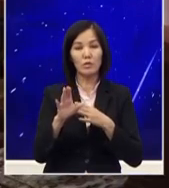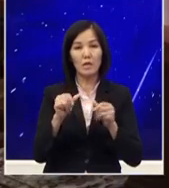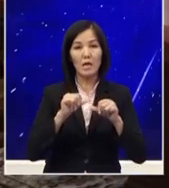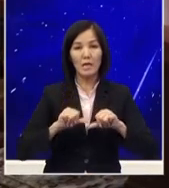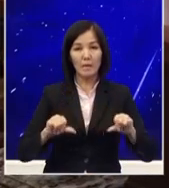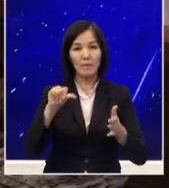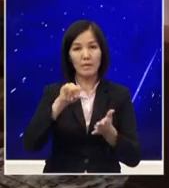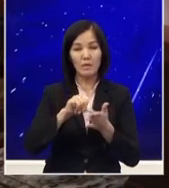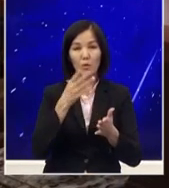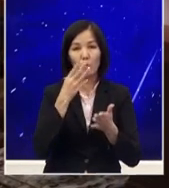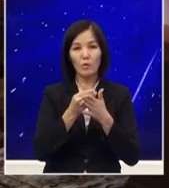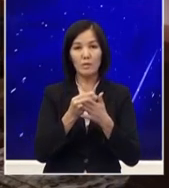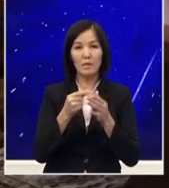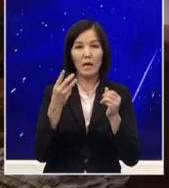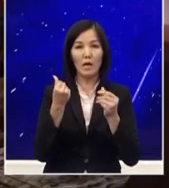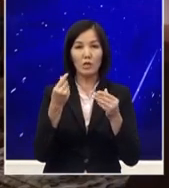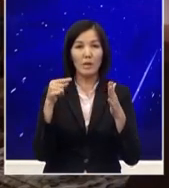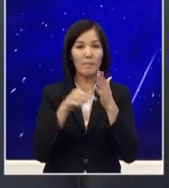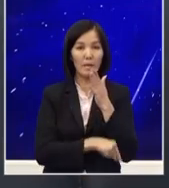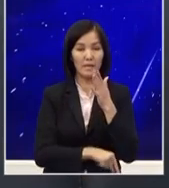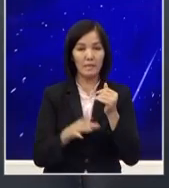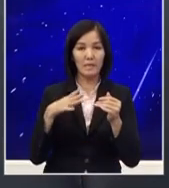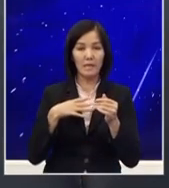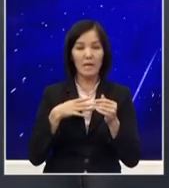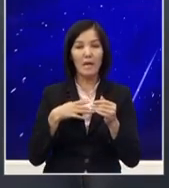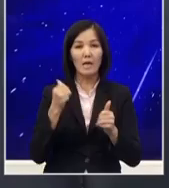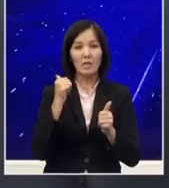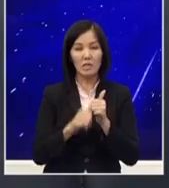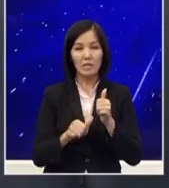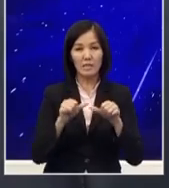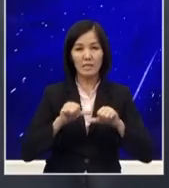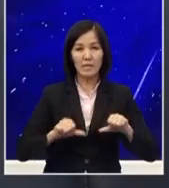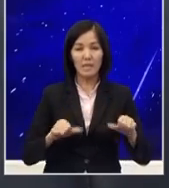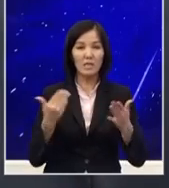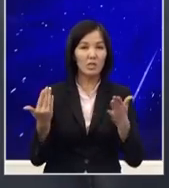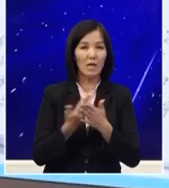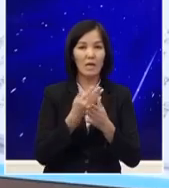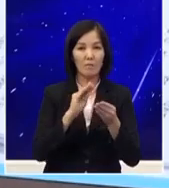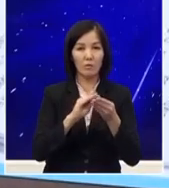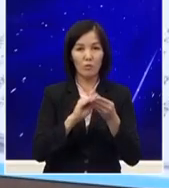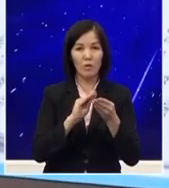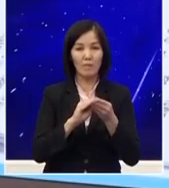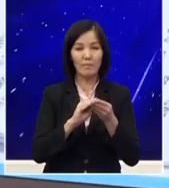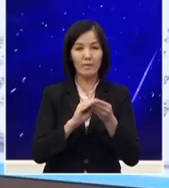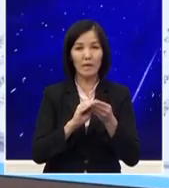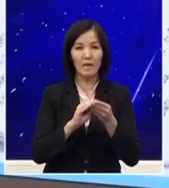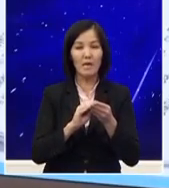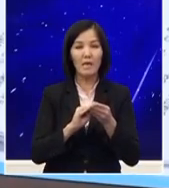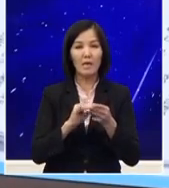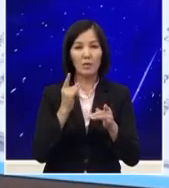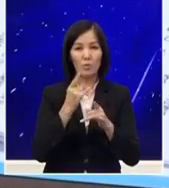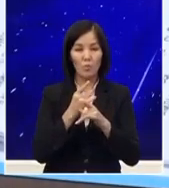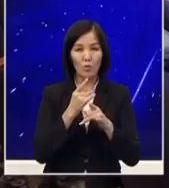бола отырып, өз пайдасына үлестірген. Жыл сайын аталмыш комиссия құрамының жаңартылмай, қызметіндегі ашықтықтың жоқтығы да